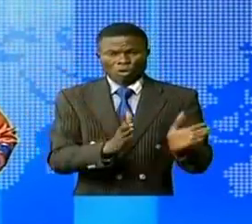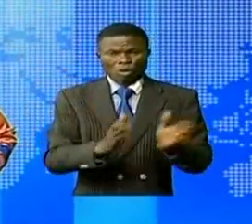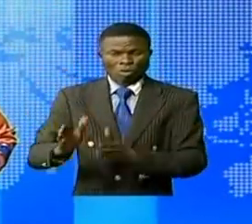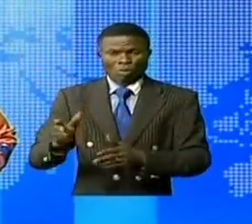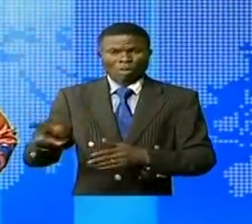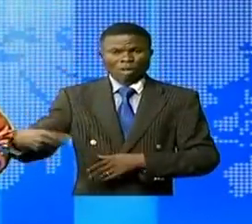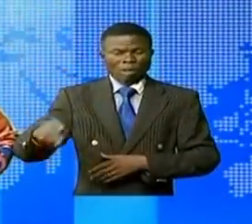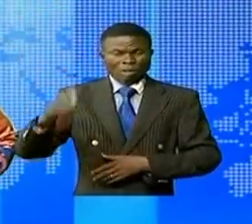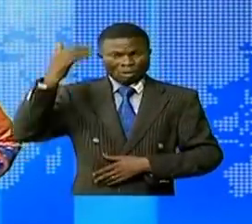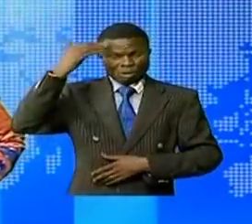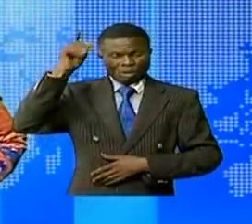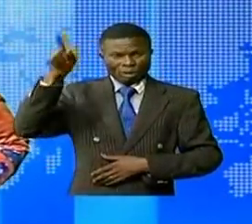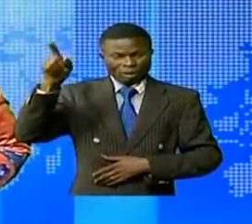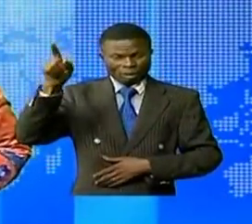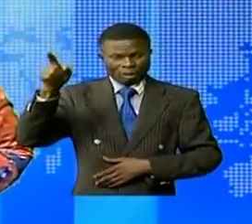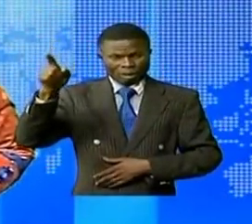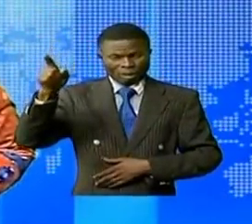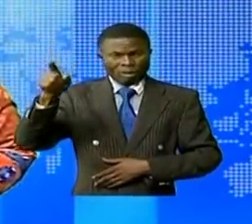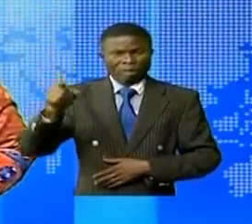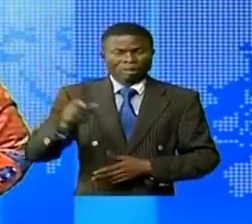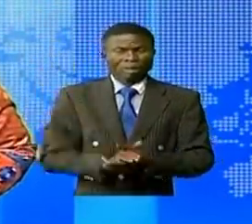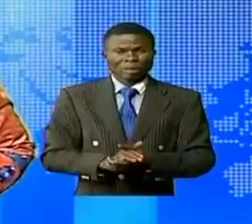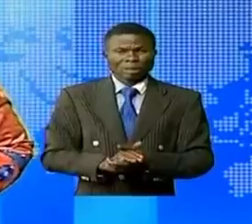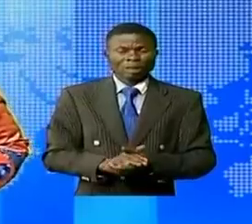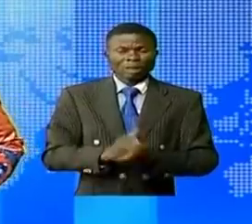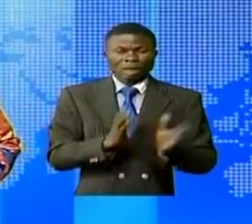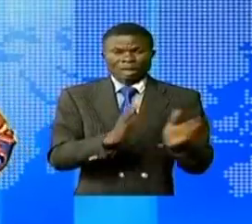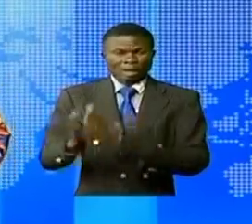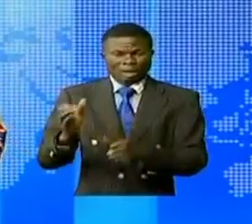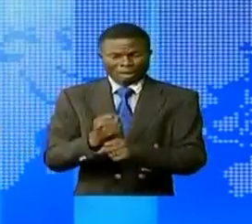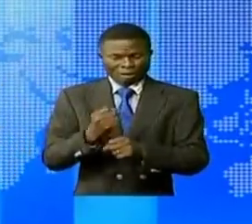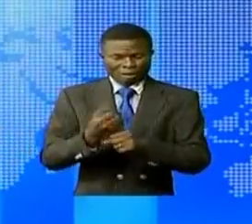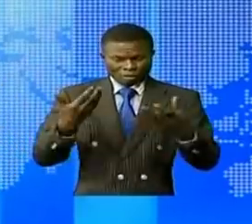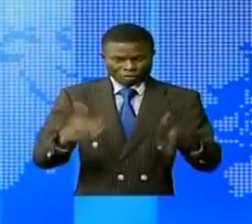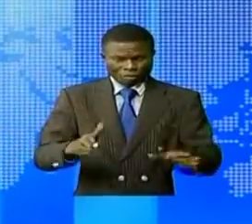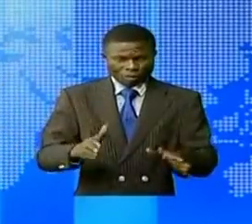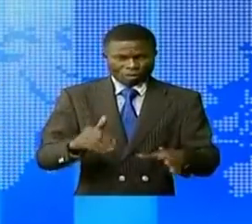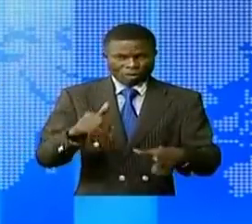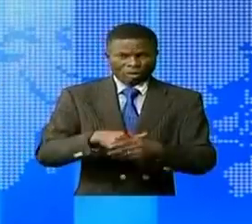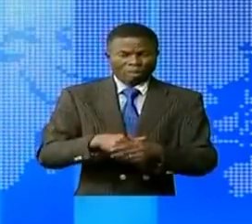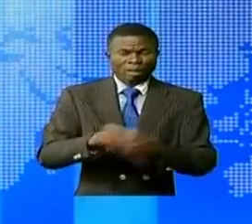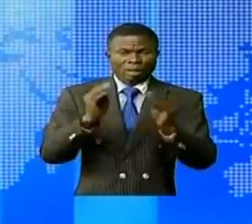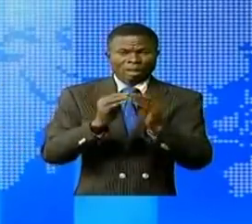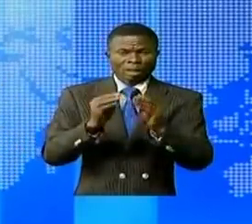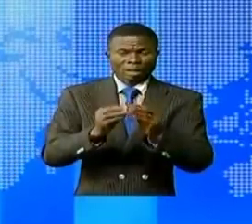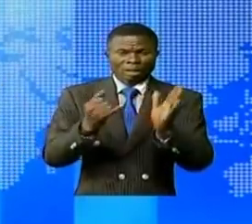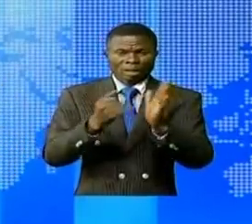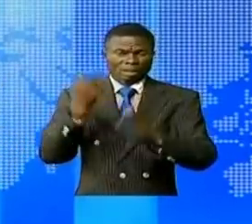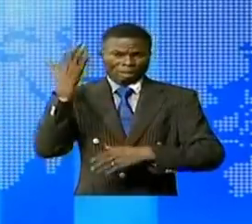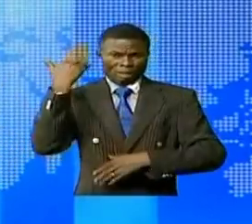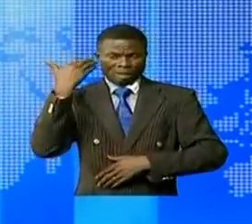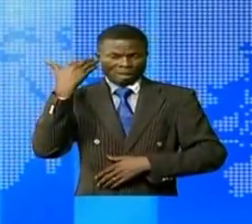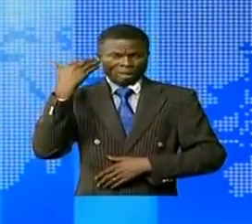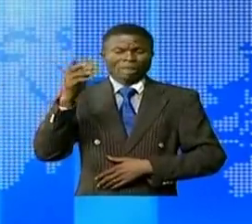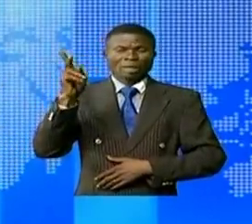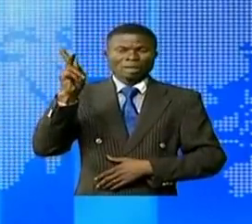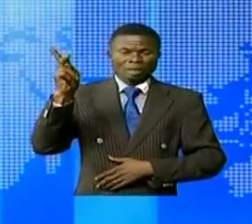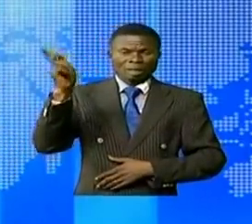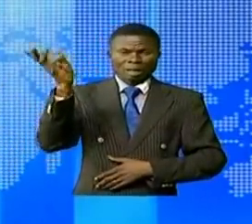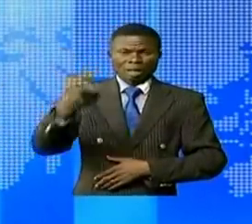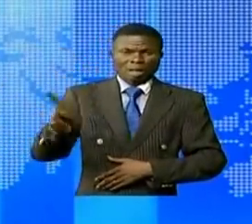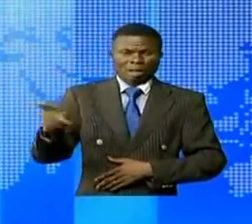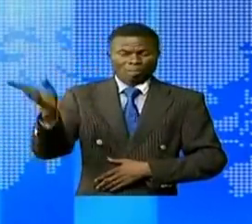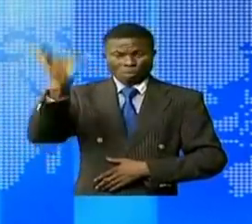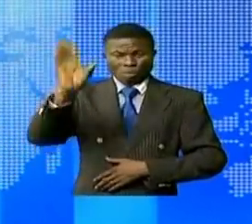dans la province de l'Équateur. Les dernières finitions ont été apportées au cours de l'atelier clôturé samedi dernier à Kisantu, dans la province du